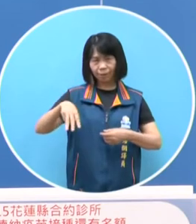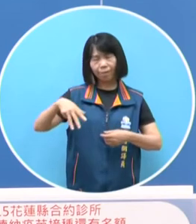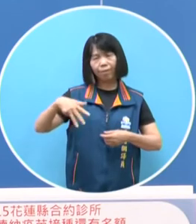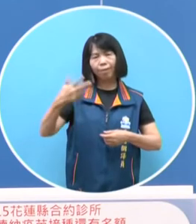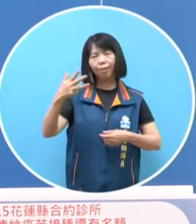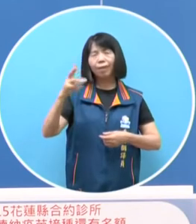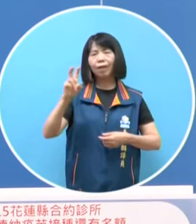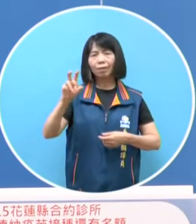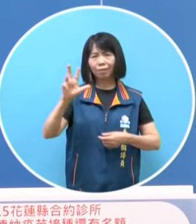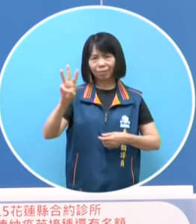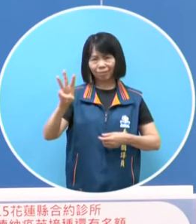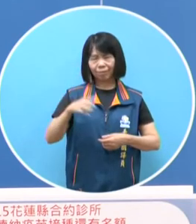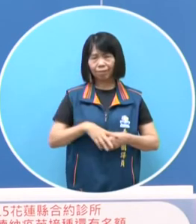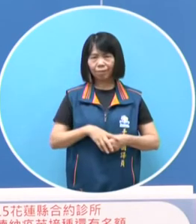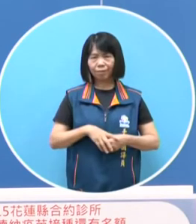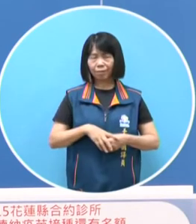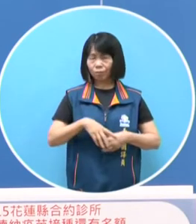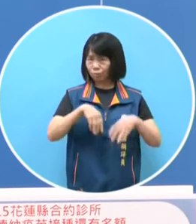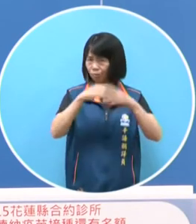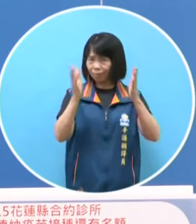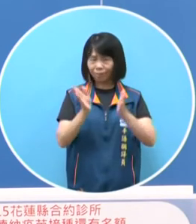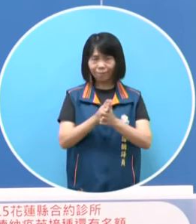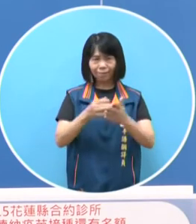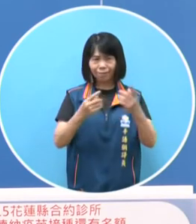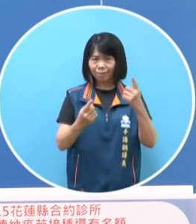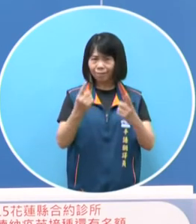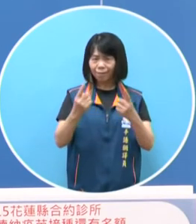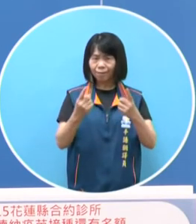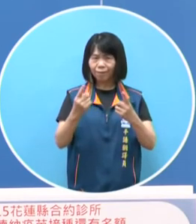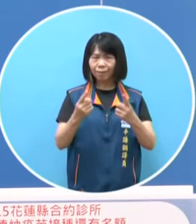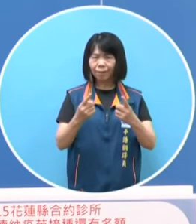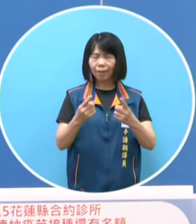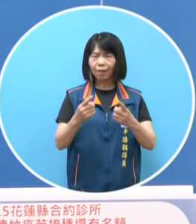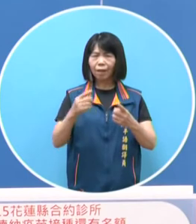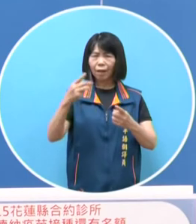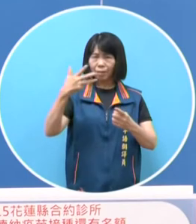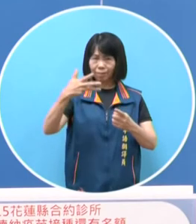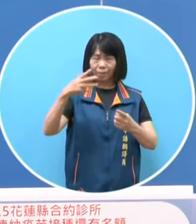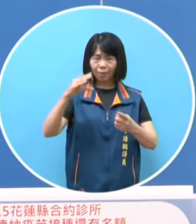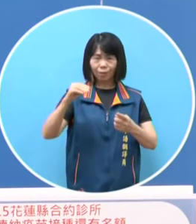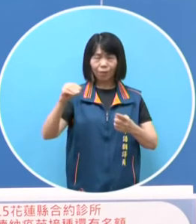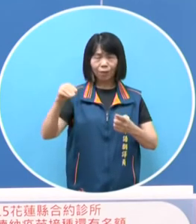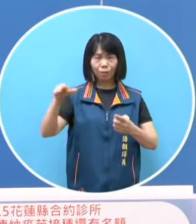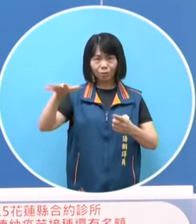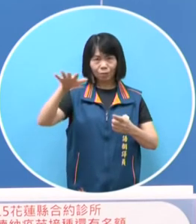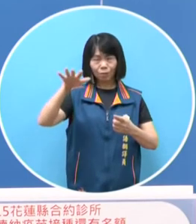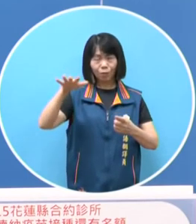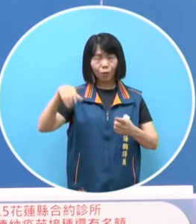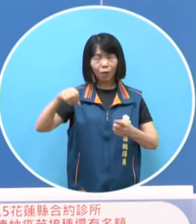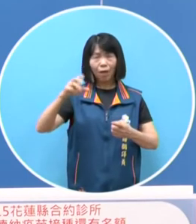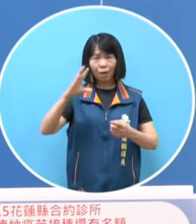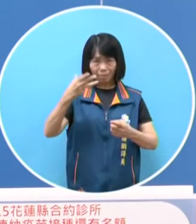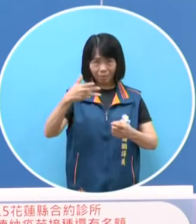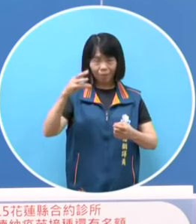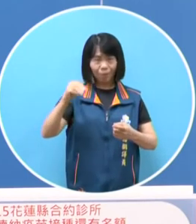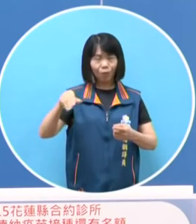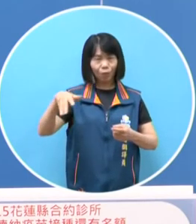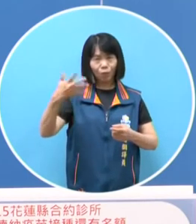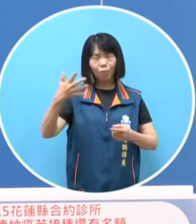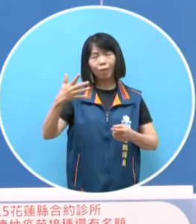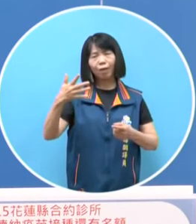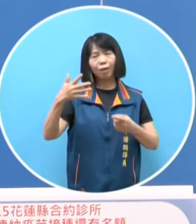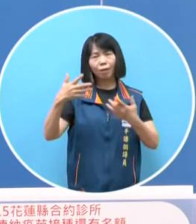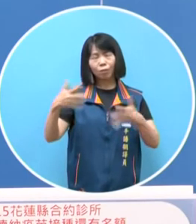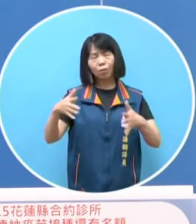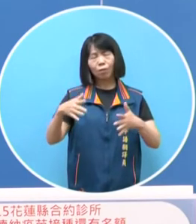33873。那跟整体比较起来，跟拨付的84590剂比较起来，我们的库存